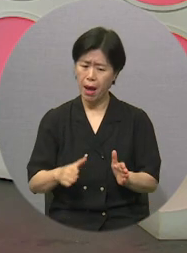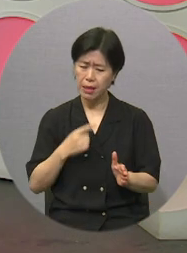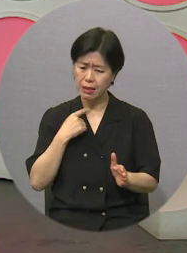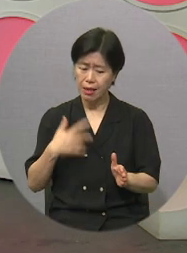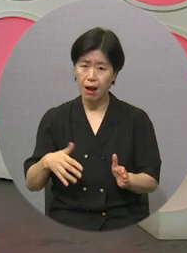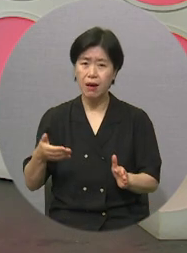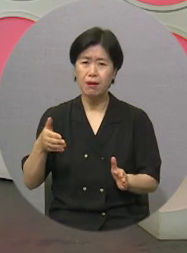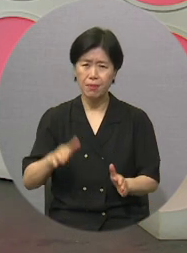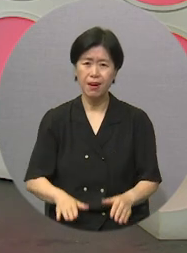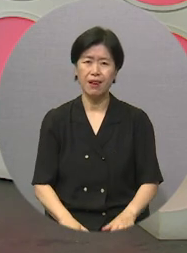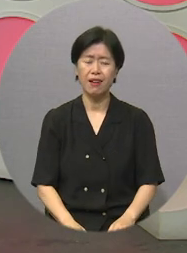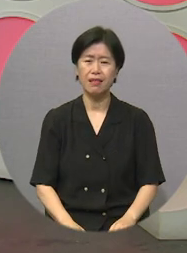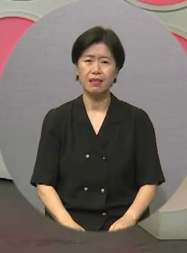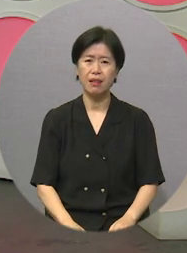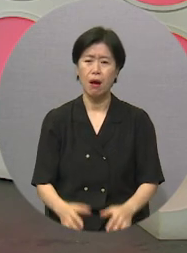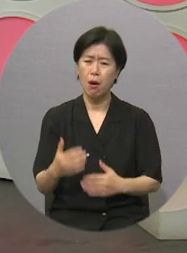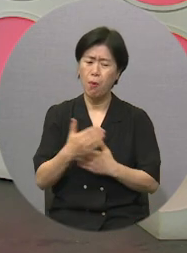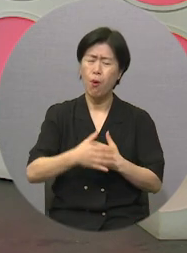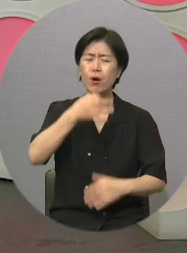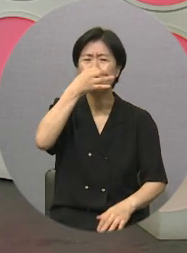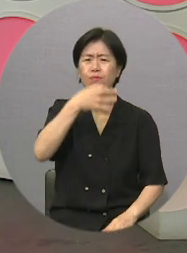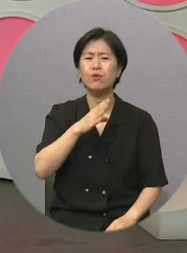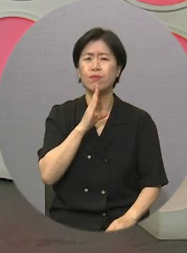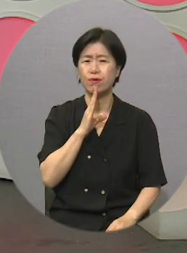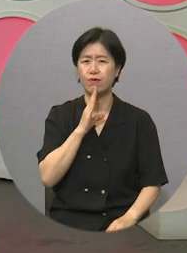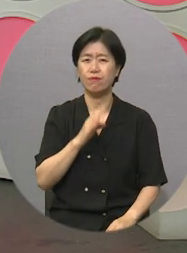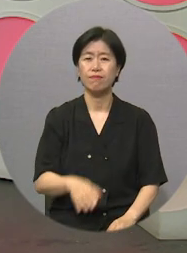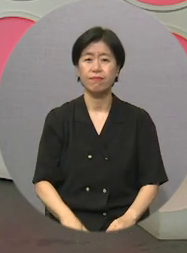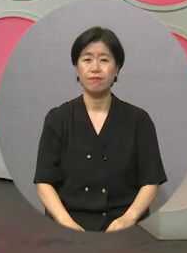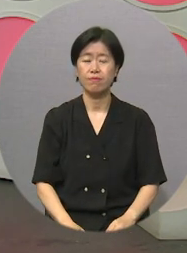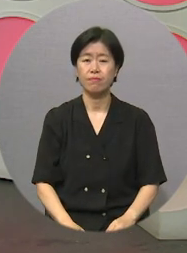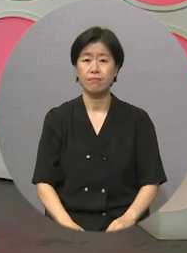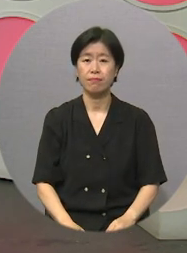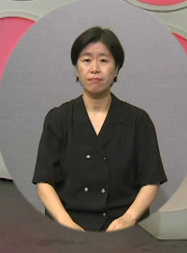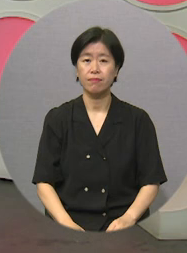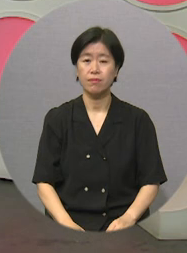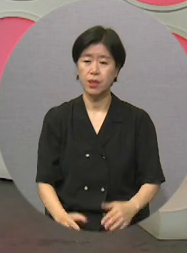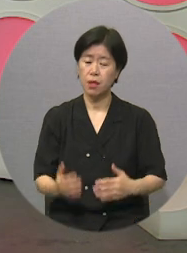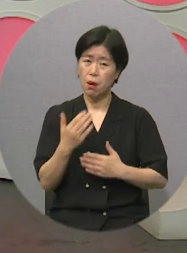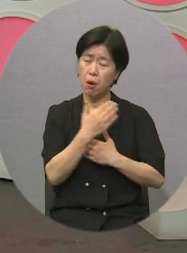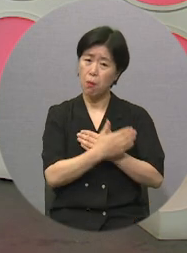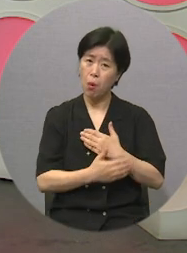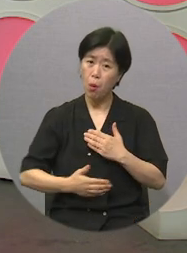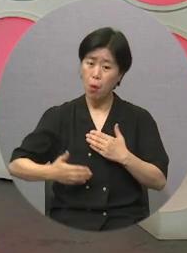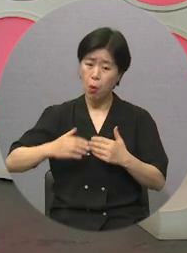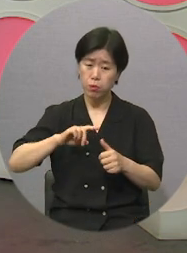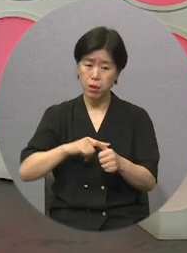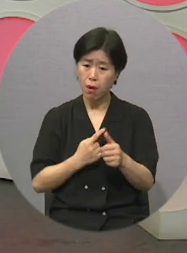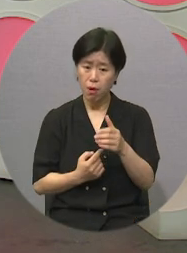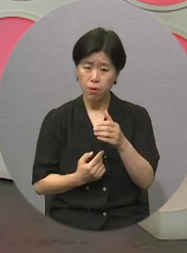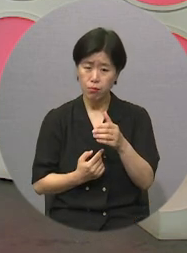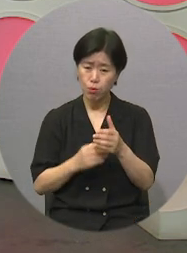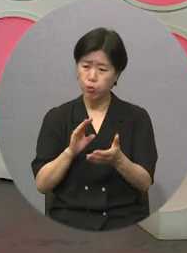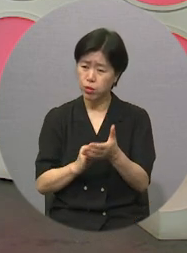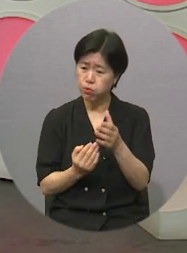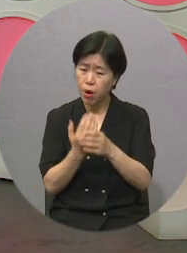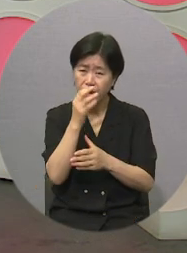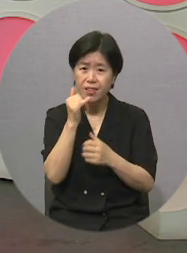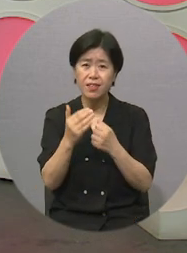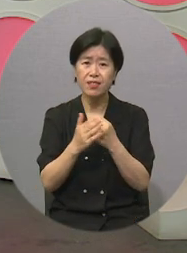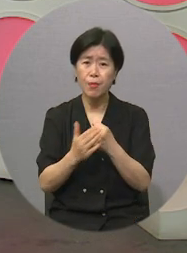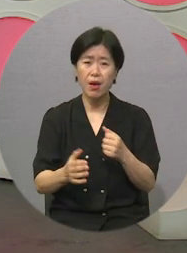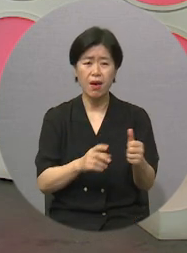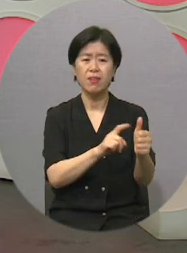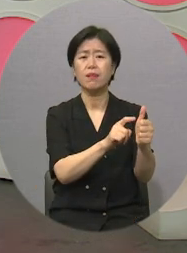몸도 힘들고요. 너무 괴롭고요. 뭐, 어머. 그거는 이게 몸에서 나오는 그런 현상이라 참 남자들은